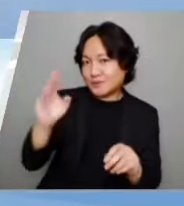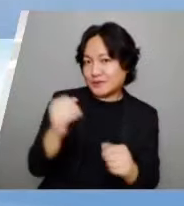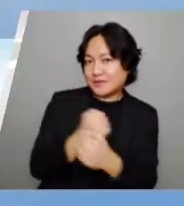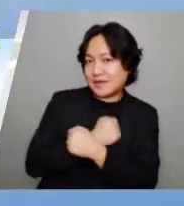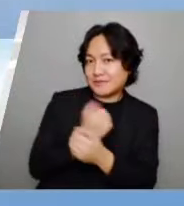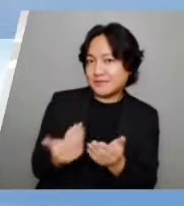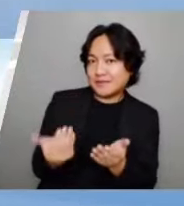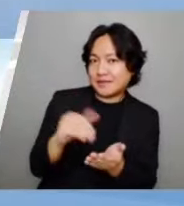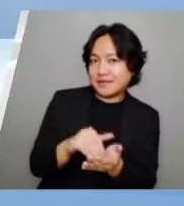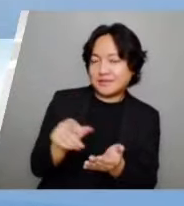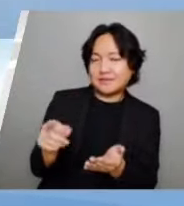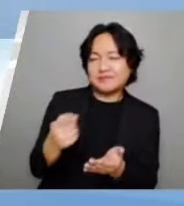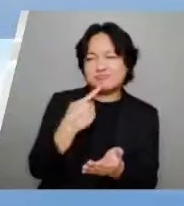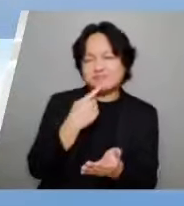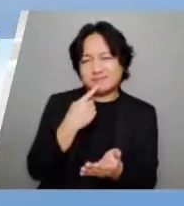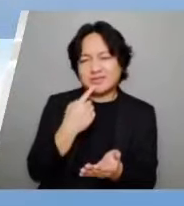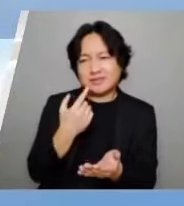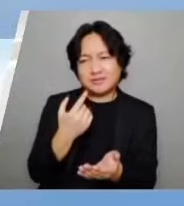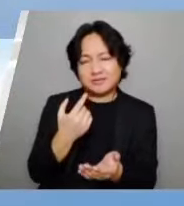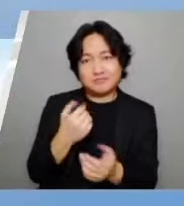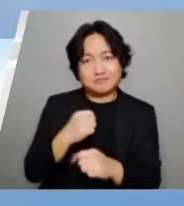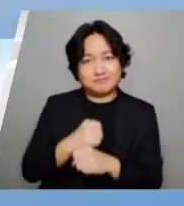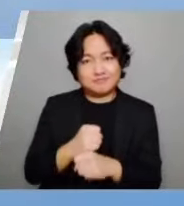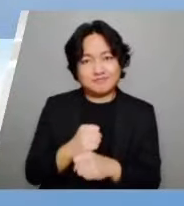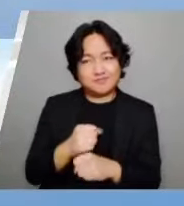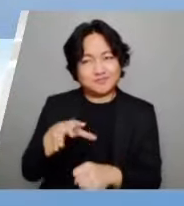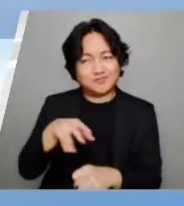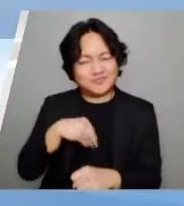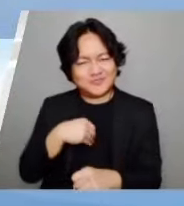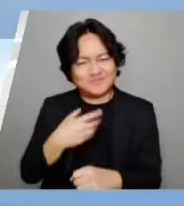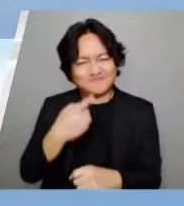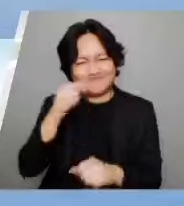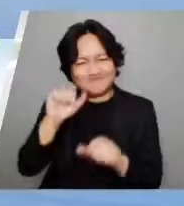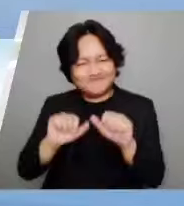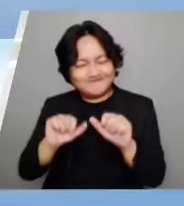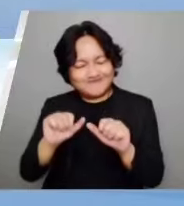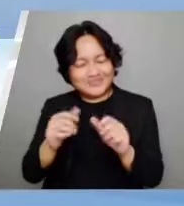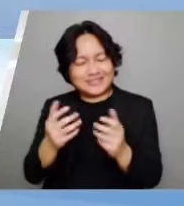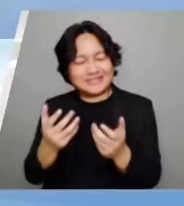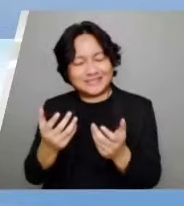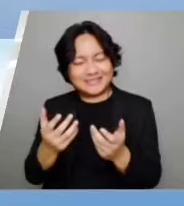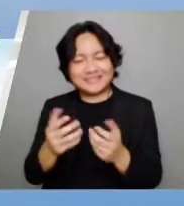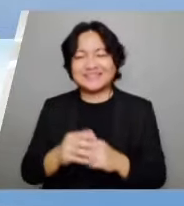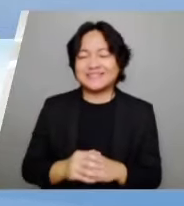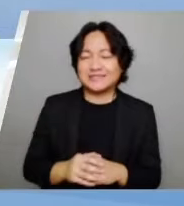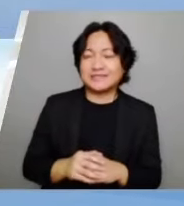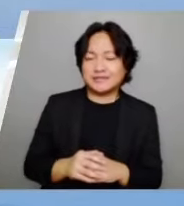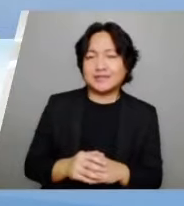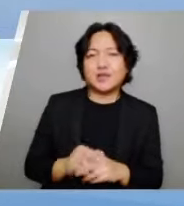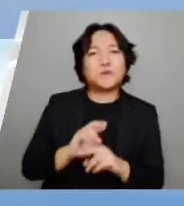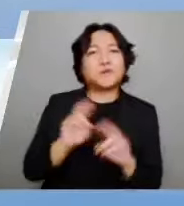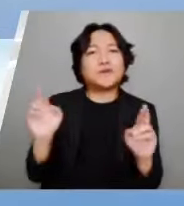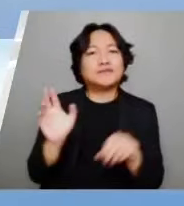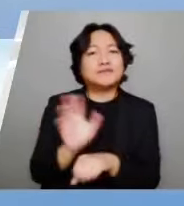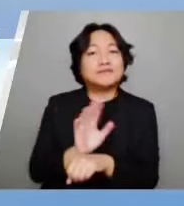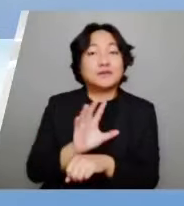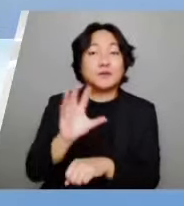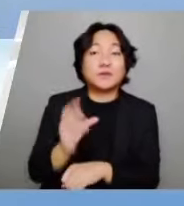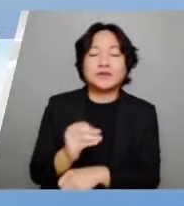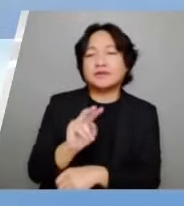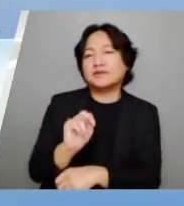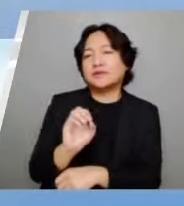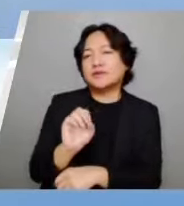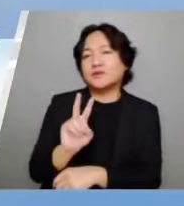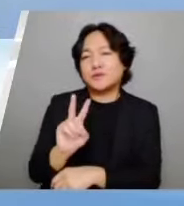sequel. Dapat daw abangan sa film ang pagpapatuloy ng love story ni na Ethan at Joy na mapapanood na natin this November 13.